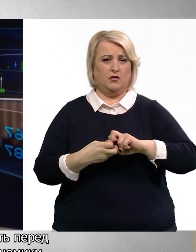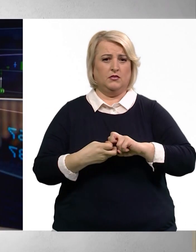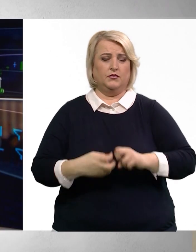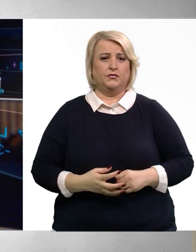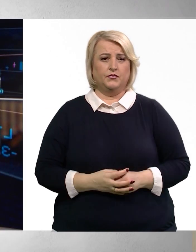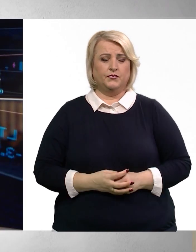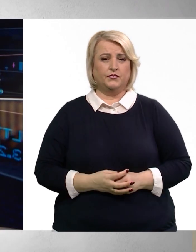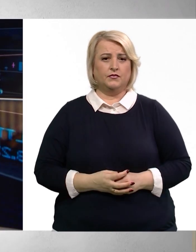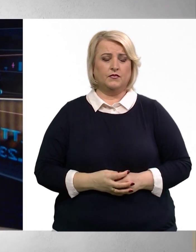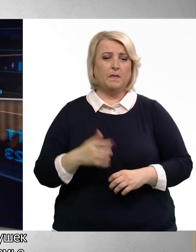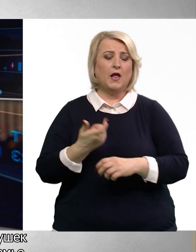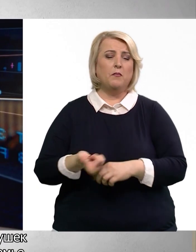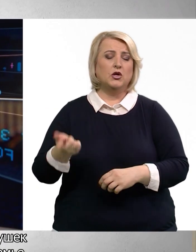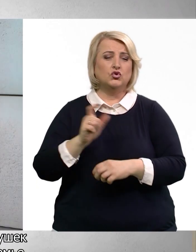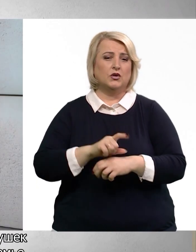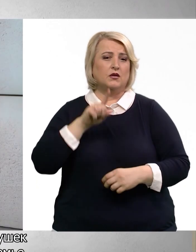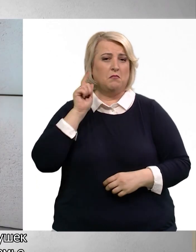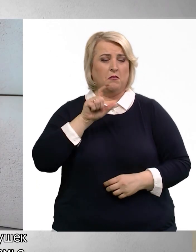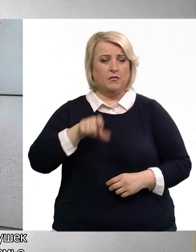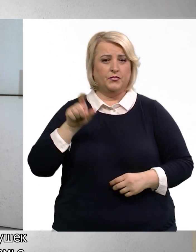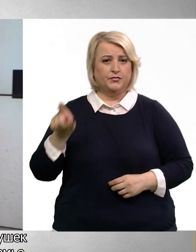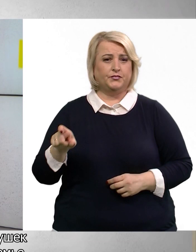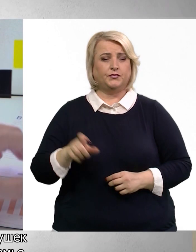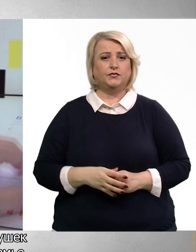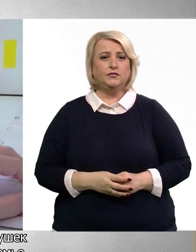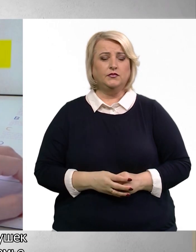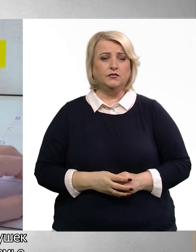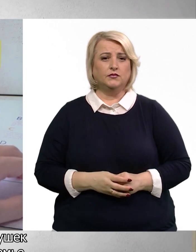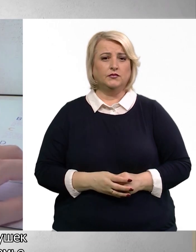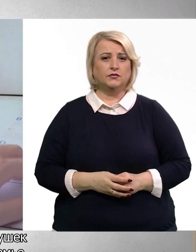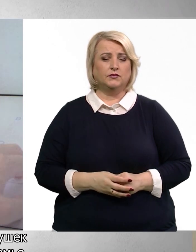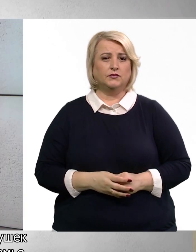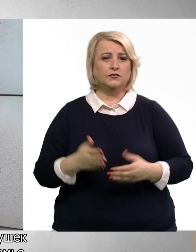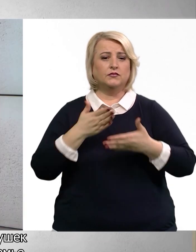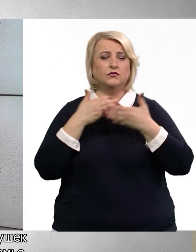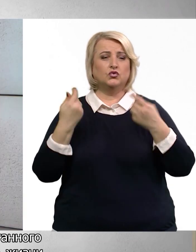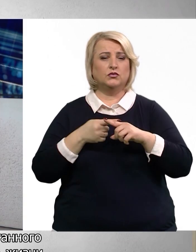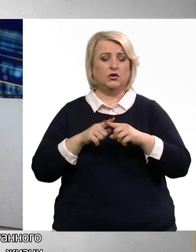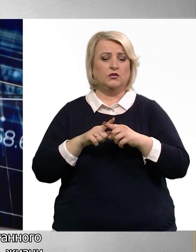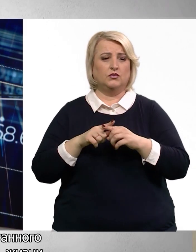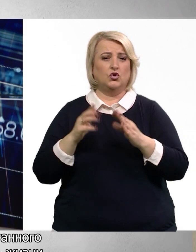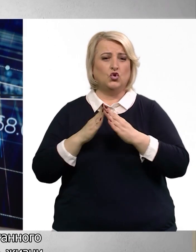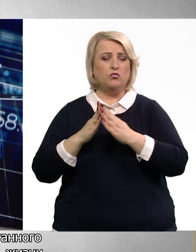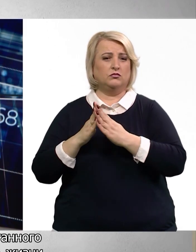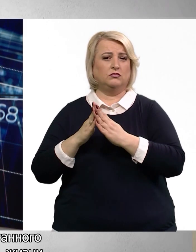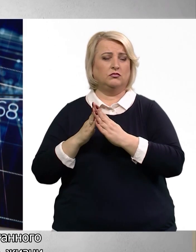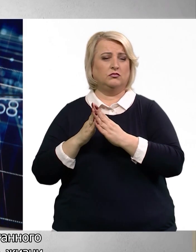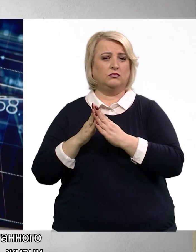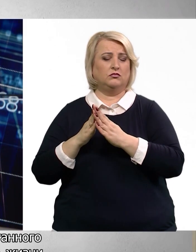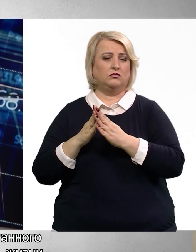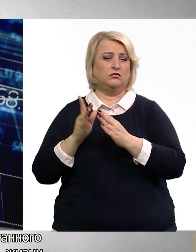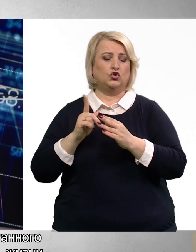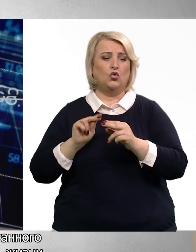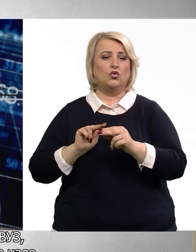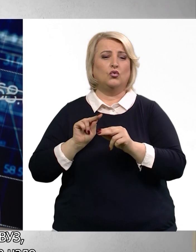Economie. Majoritatea tinerilor nu au setup-ul ăsta din familie, de exemplu, sau din trecut, că învățarea este